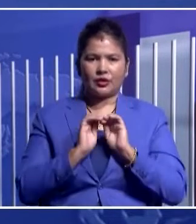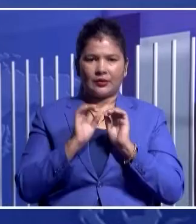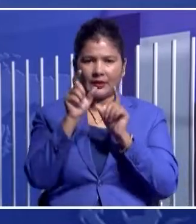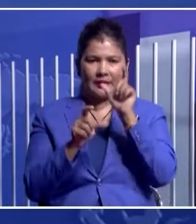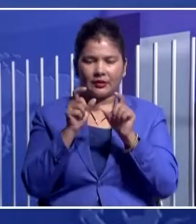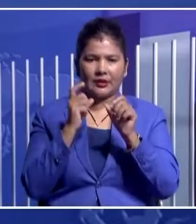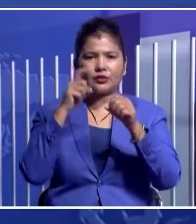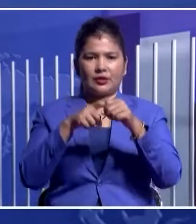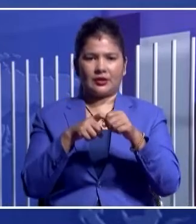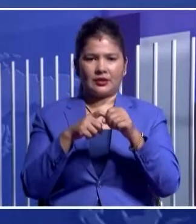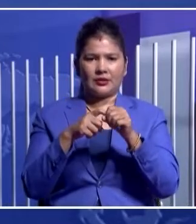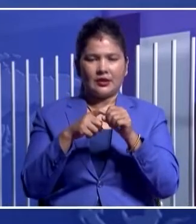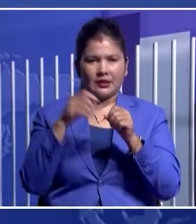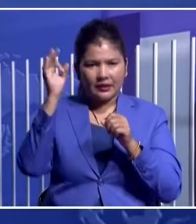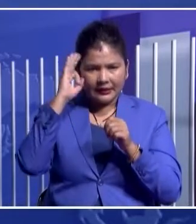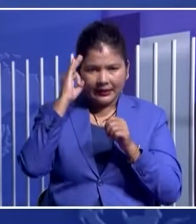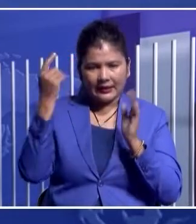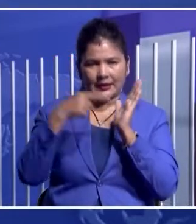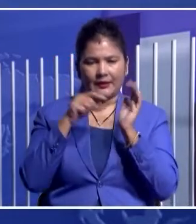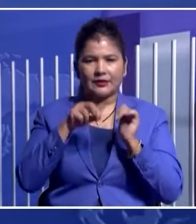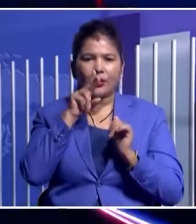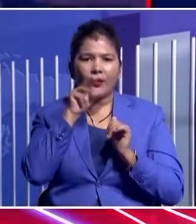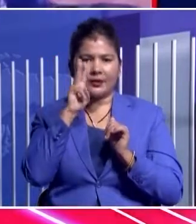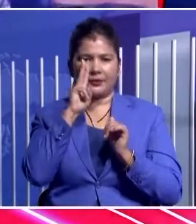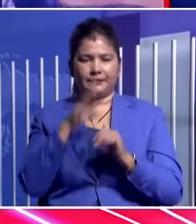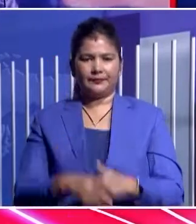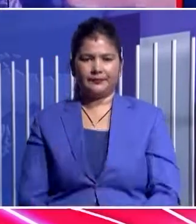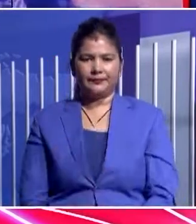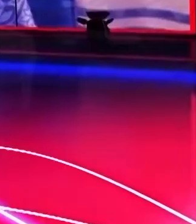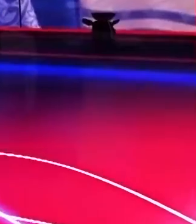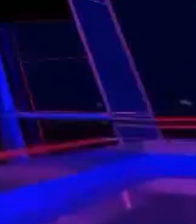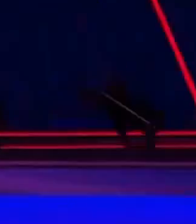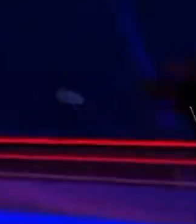सोधेका छौँ। हेरौँ उनीहरूको धारणा आजको आवाजमा।